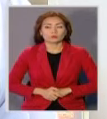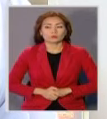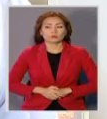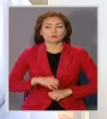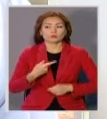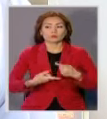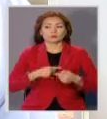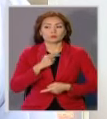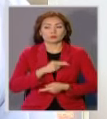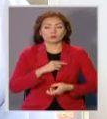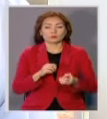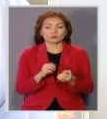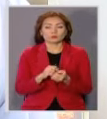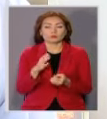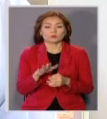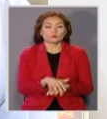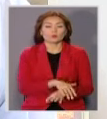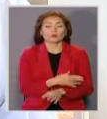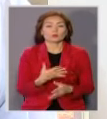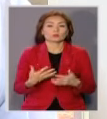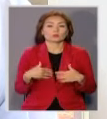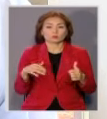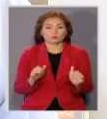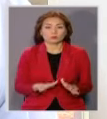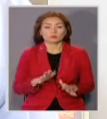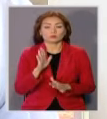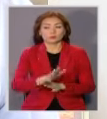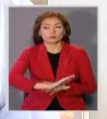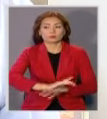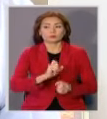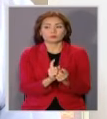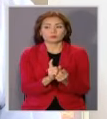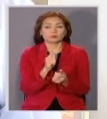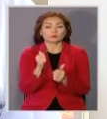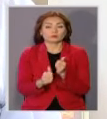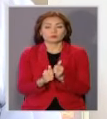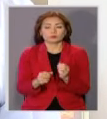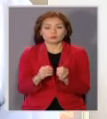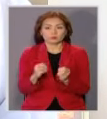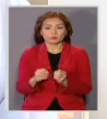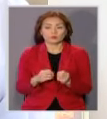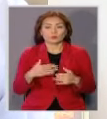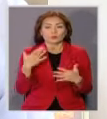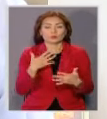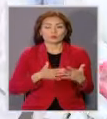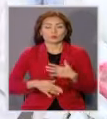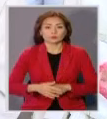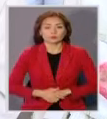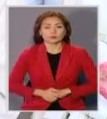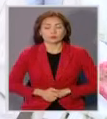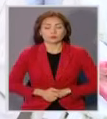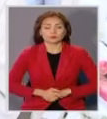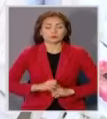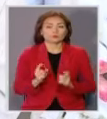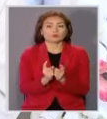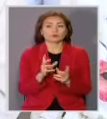Поколение наше работает, пусть это будет надолго. Да благословит вас Аллах и приветствует, чтобы каждый раз приносили вам много радостей. На